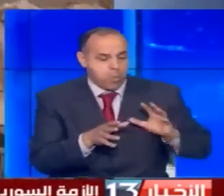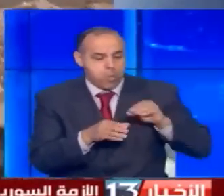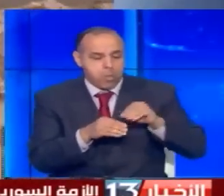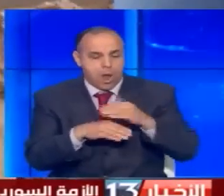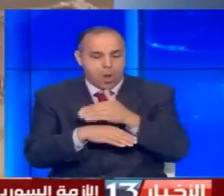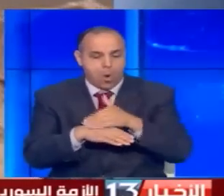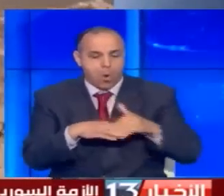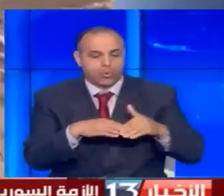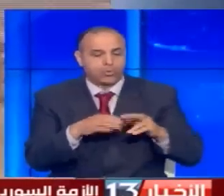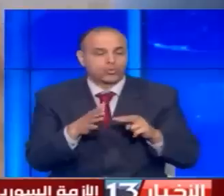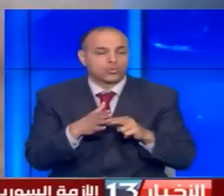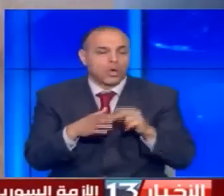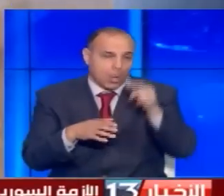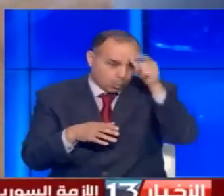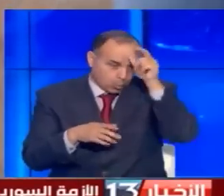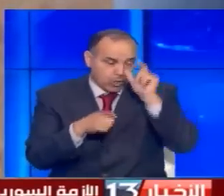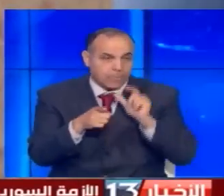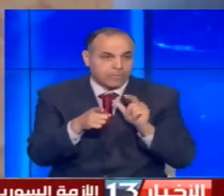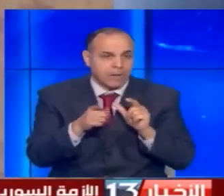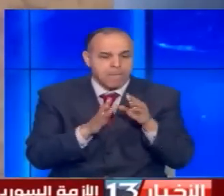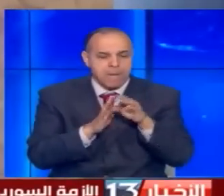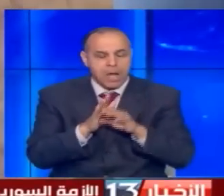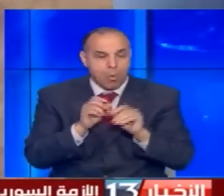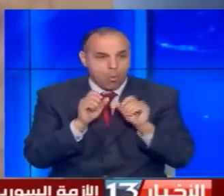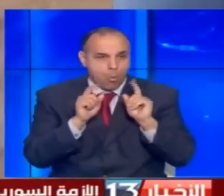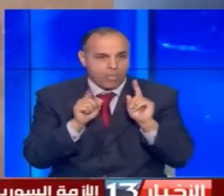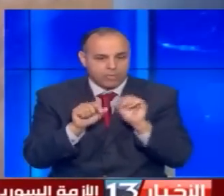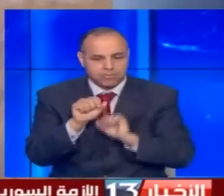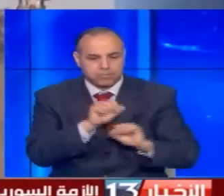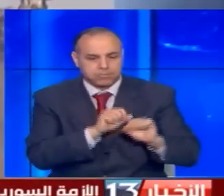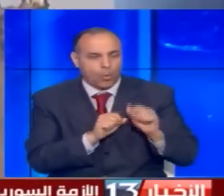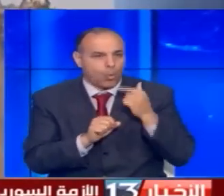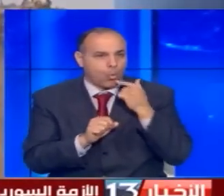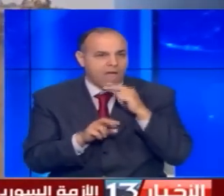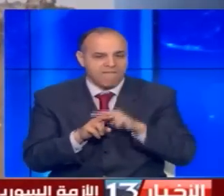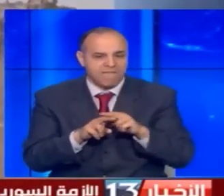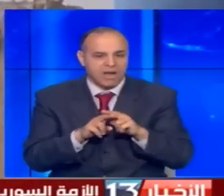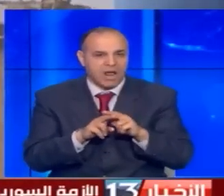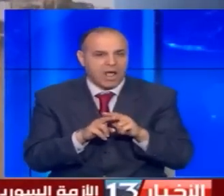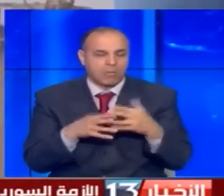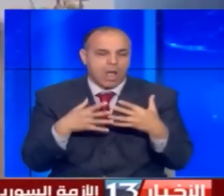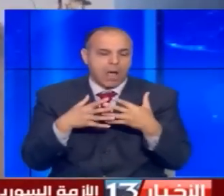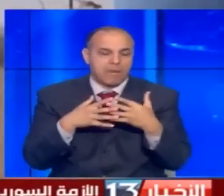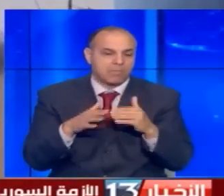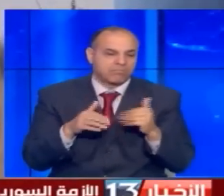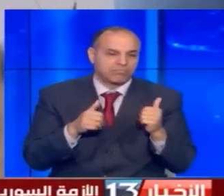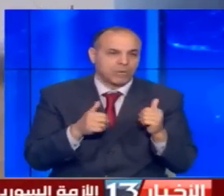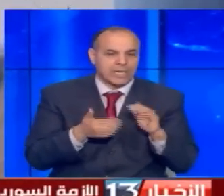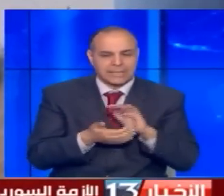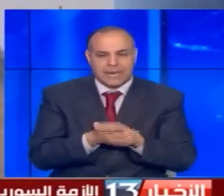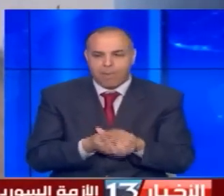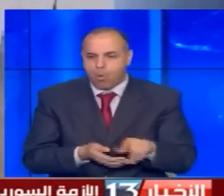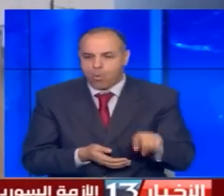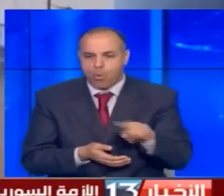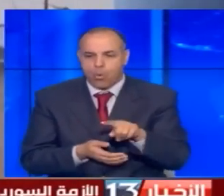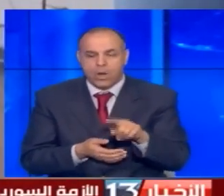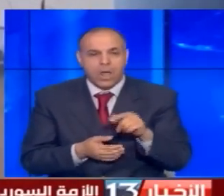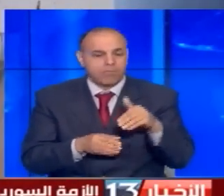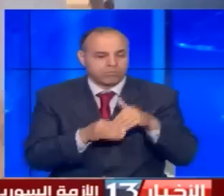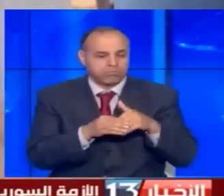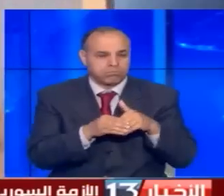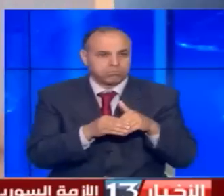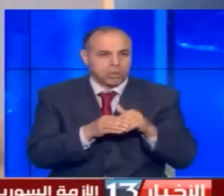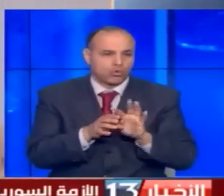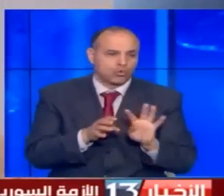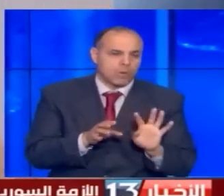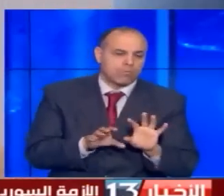الحدود التركية السورية في خطة ظاهرها التنسيق لتفادي فراغ في السلطة هناك وإحلال السلام، وباطنها غزو